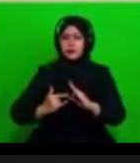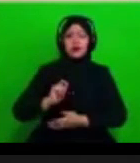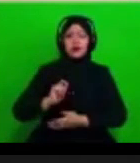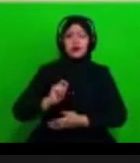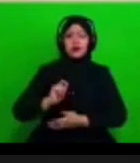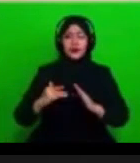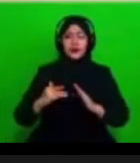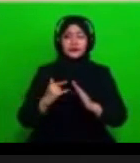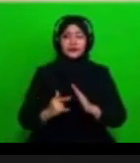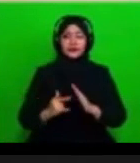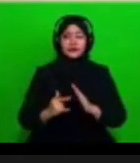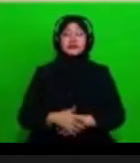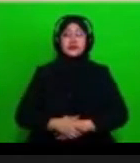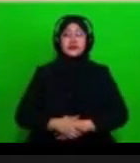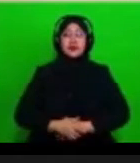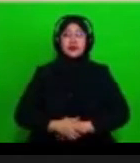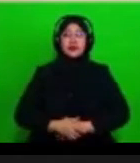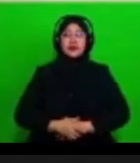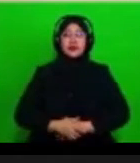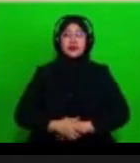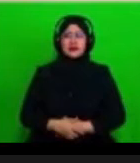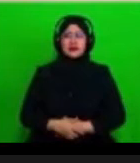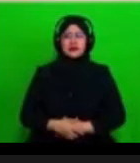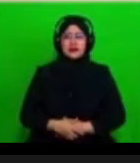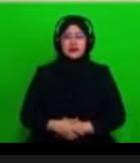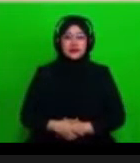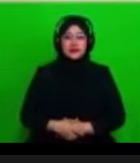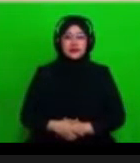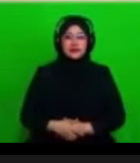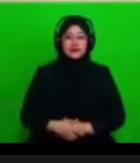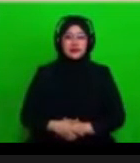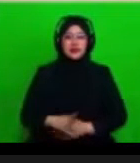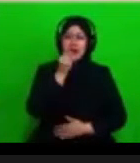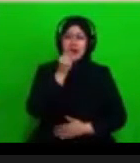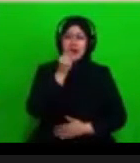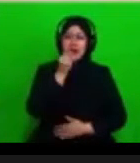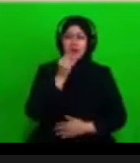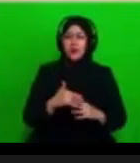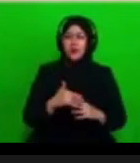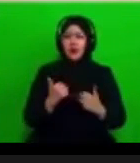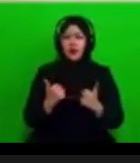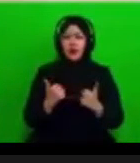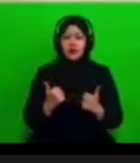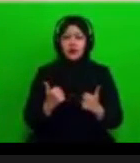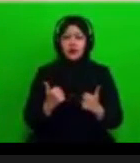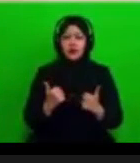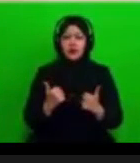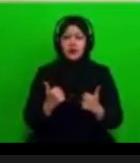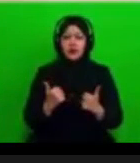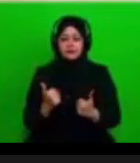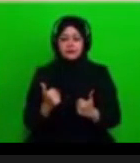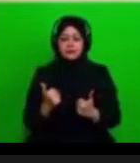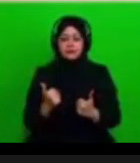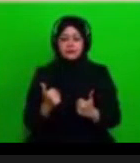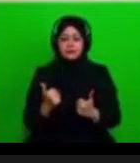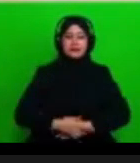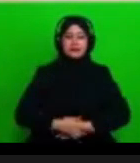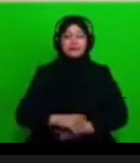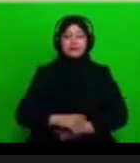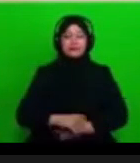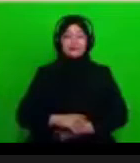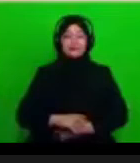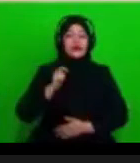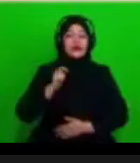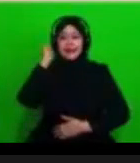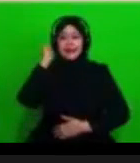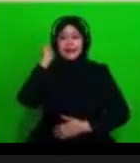mata kita semua, bukan hanya di mata anak-anak laki-lakinya, tapi juga anak-anak perempuannya juga ya. Sebagai contoh. Betul. Teh Jenab sebagai ibu seperti apa nih?